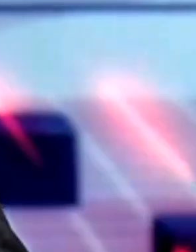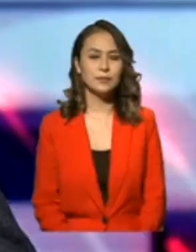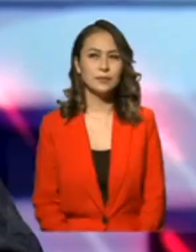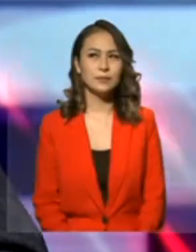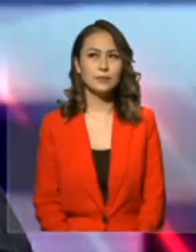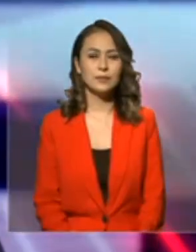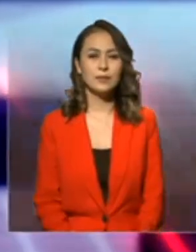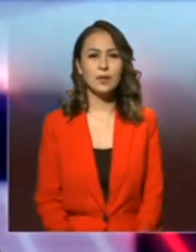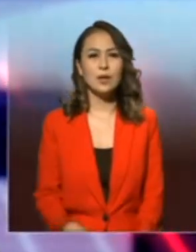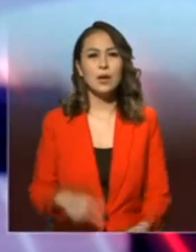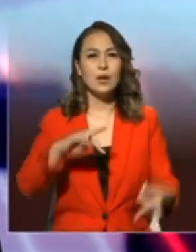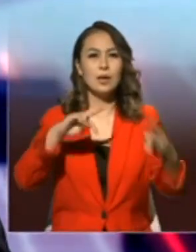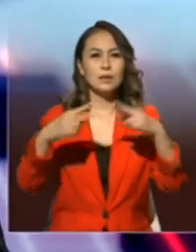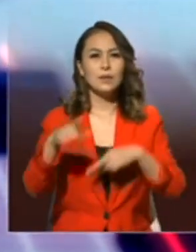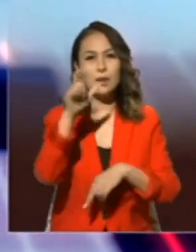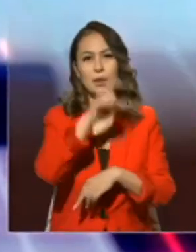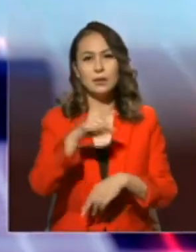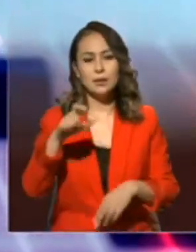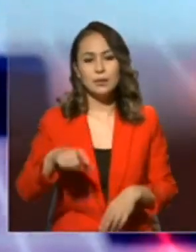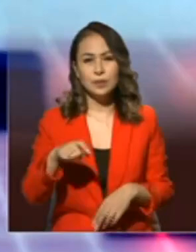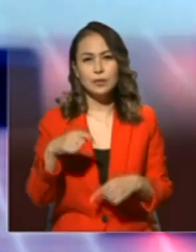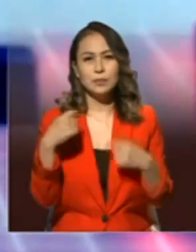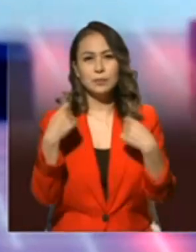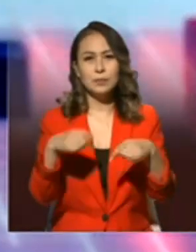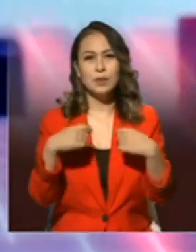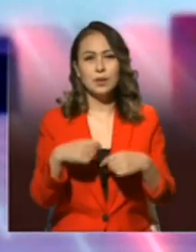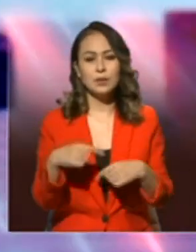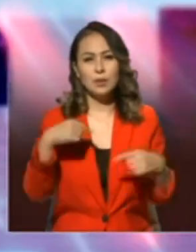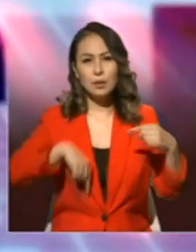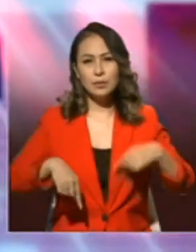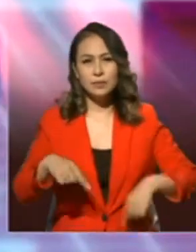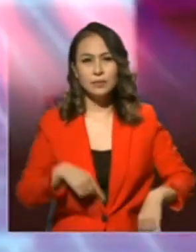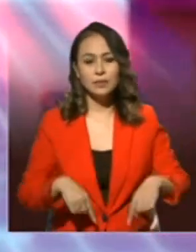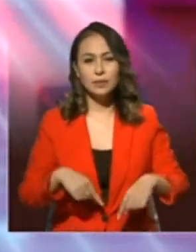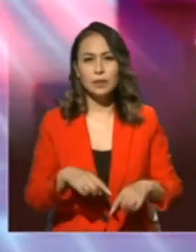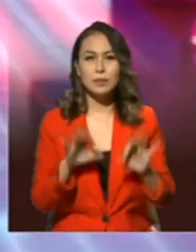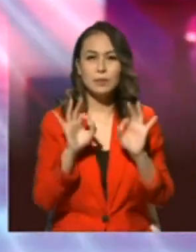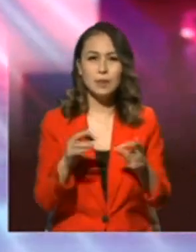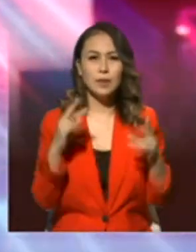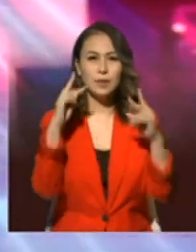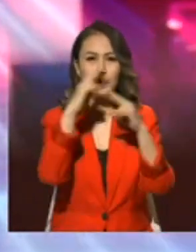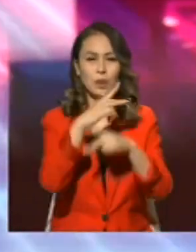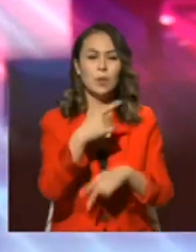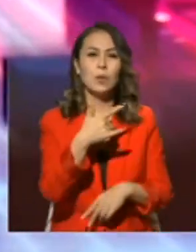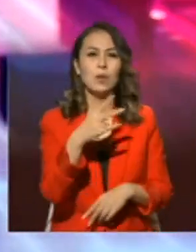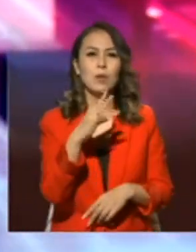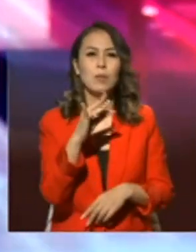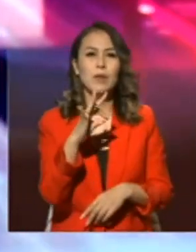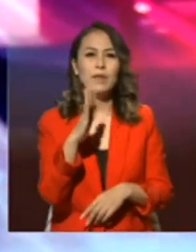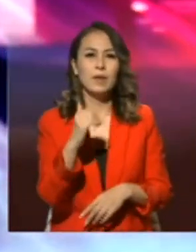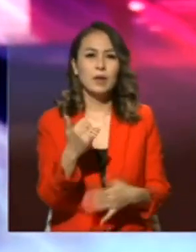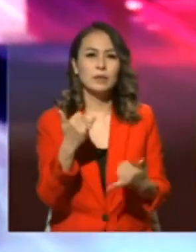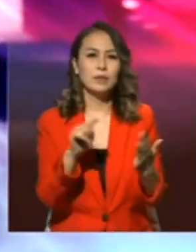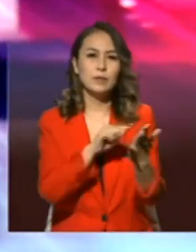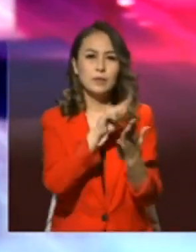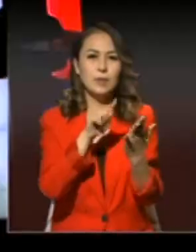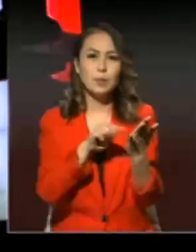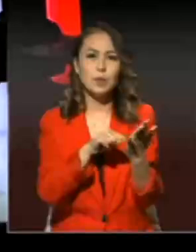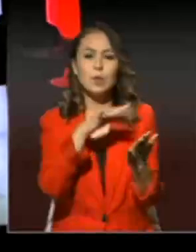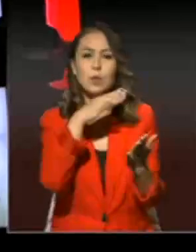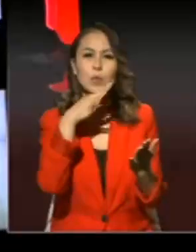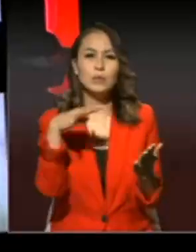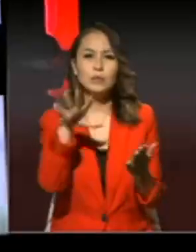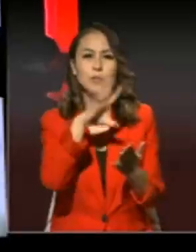Донорлық мақсатта адам ағзасын сатуды заңдастыру қаншалықты орынды? Депутат Гүлдара Нұрованың мәжілістегі осы сауалы көпшіліктің